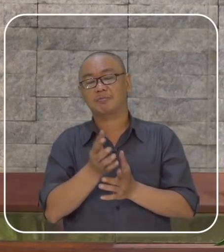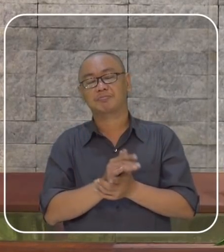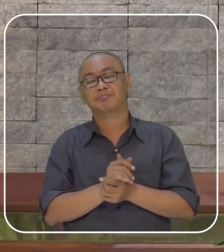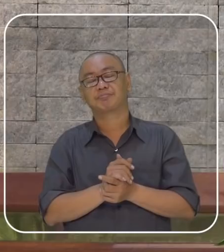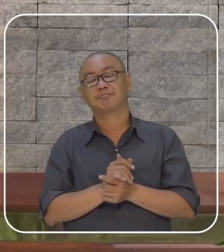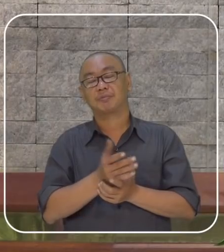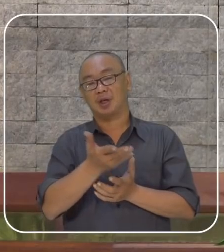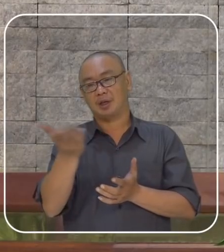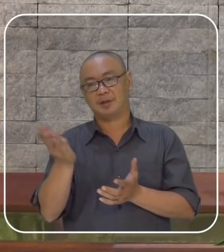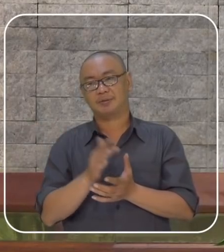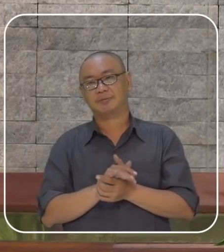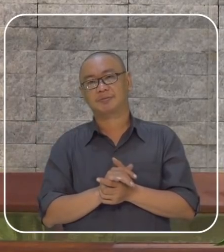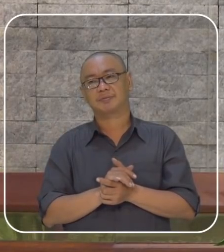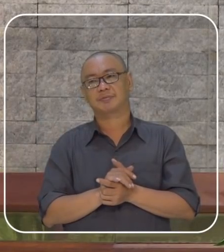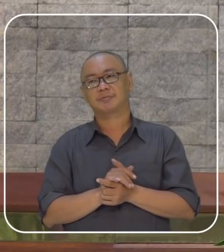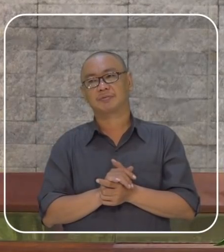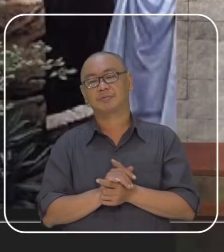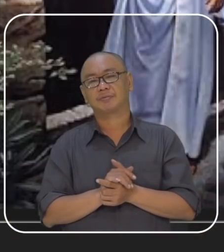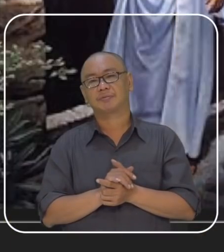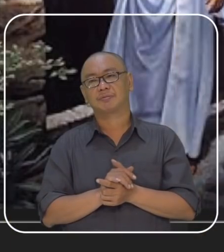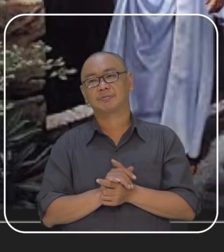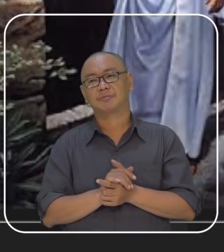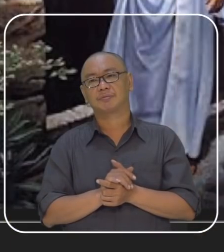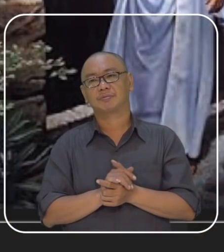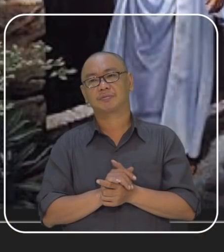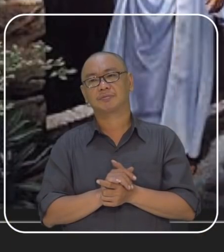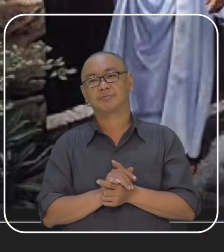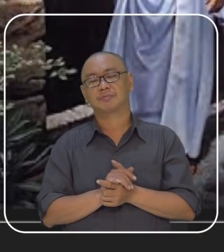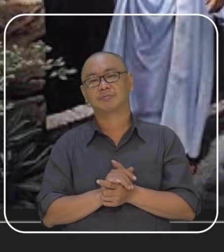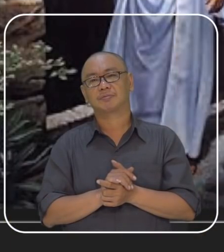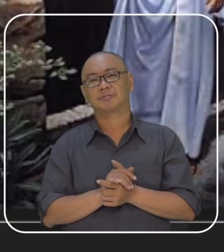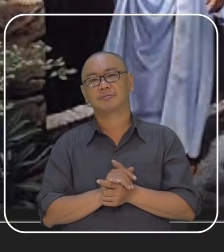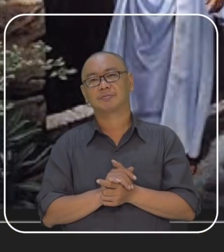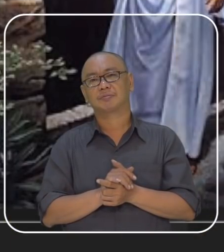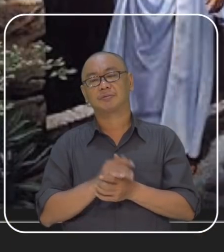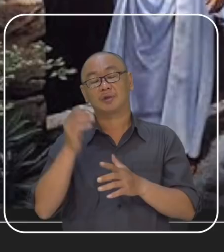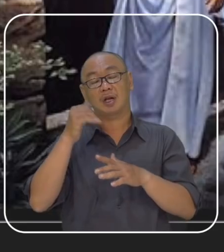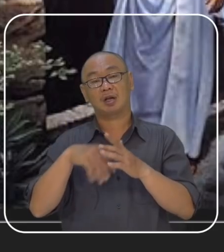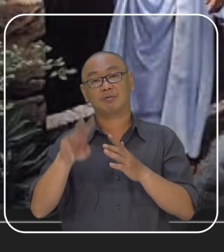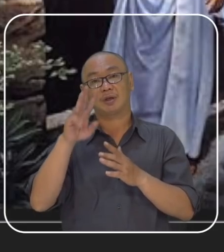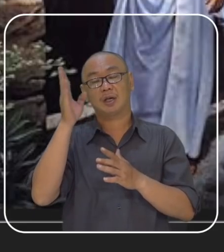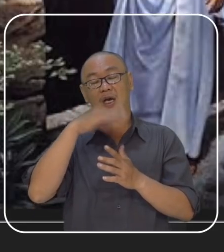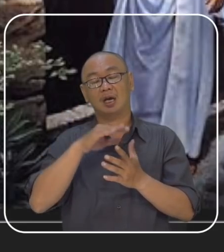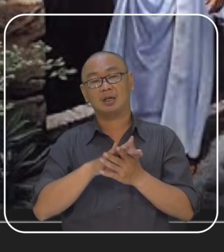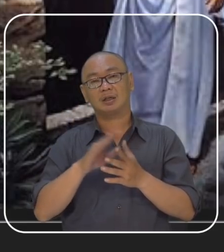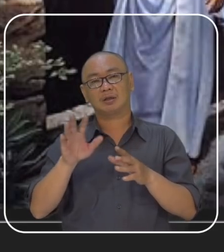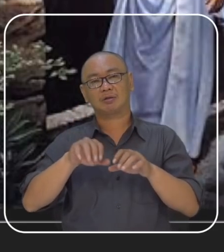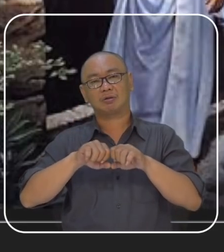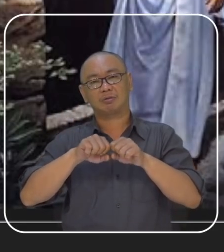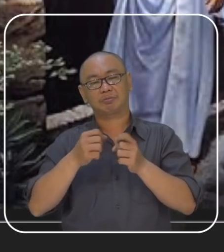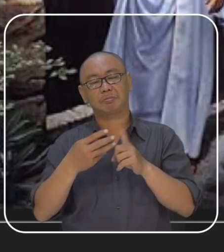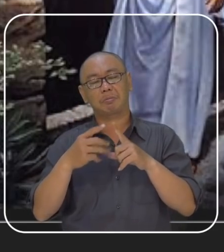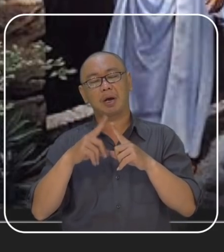Yesus menjawab mereka, dia katakan, rombak Bait Allah ini dan dalam 3 hari aku akan mendirikannya